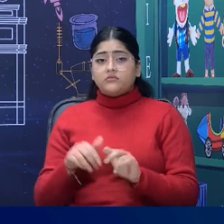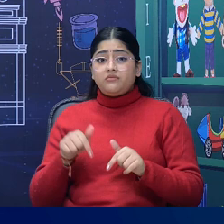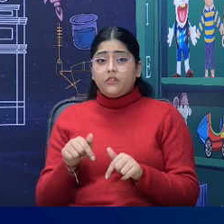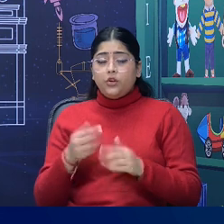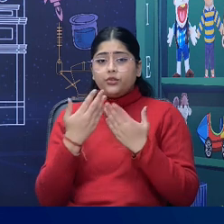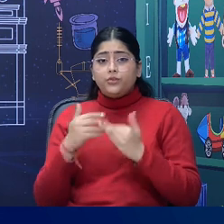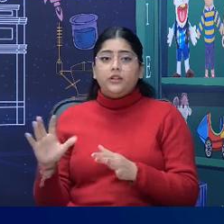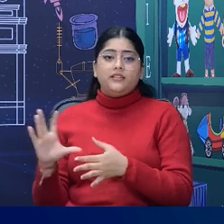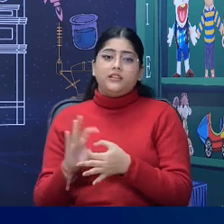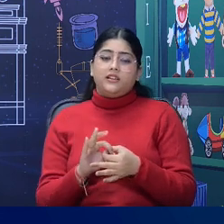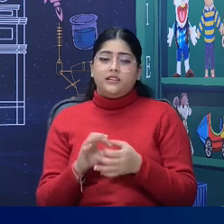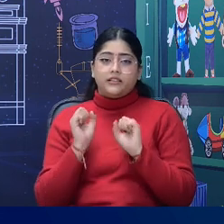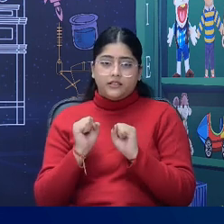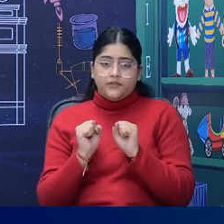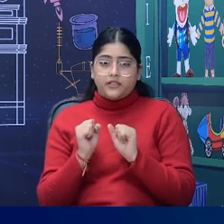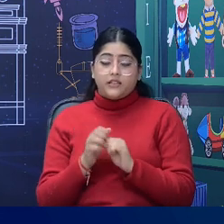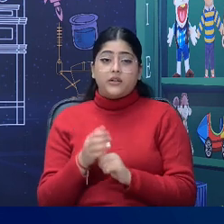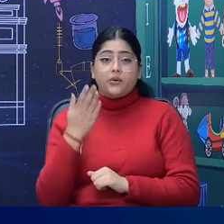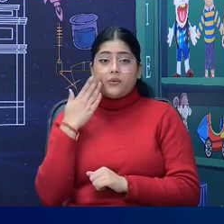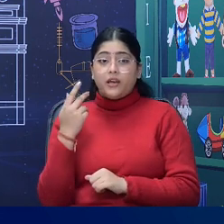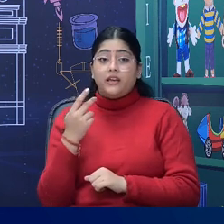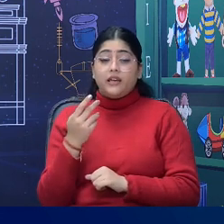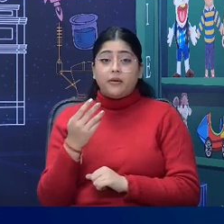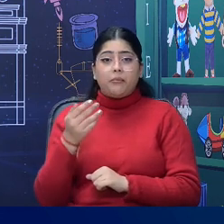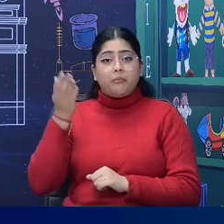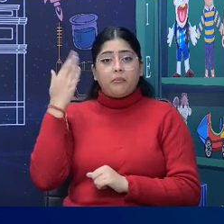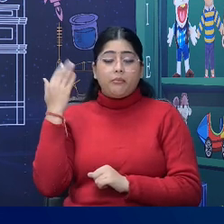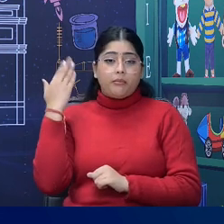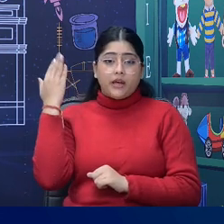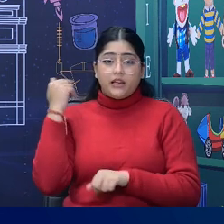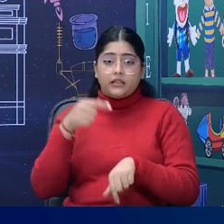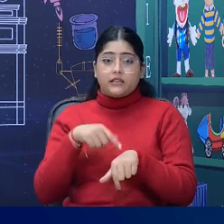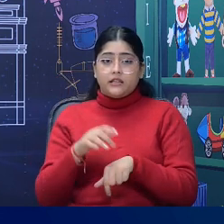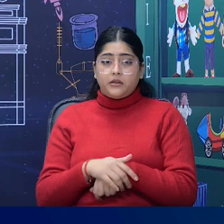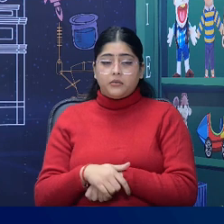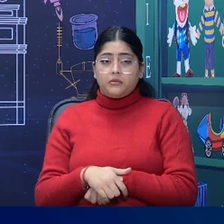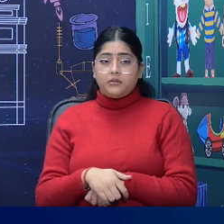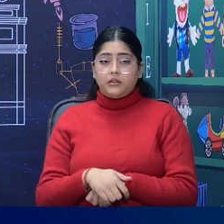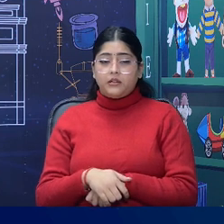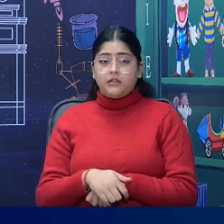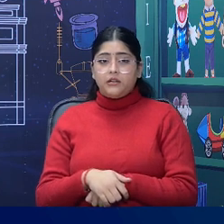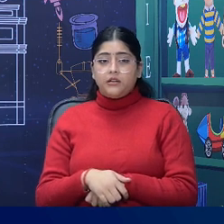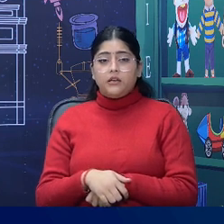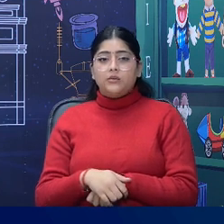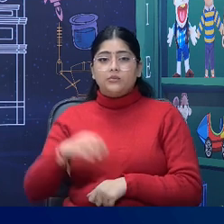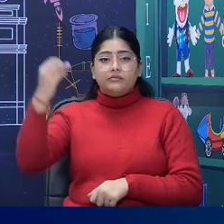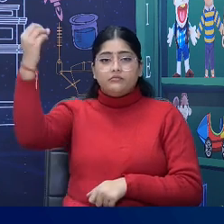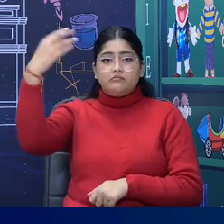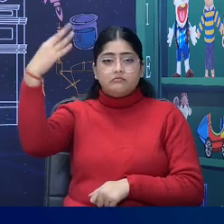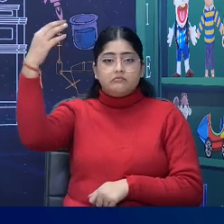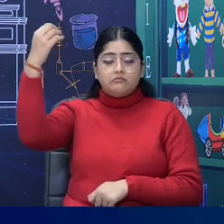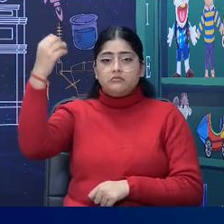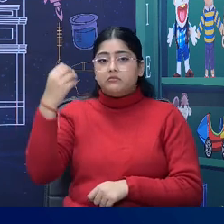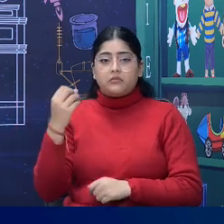कर पाएंगे उससे संबंध नहीं बना पाएंगे जिस तरह से हम और आप बना सकते होंगे क्योंकि पहले जो था बिजली की उपलब्धता भी उतनी नहीं थी स्ट्रीट लाइट उतनी नहीं